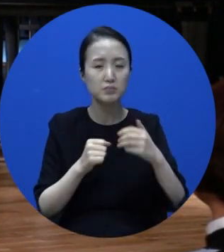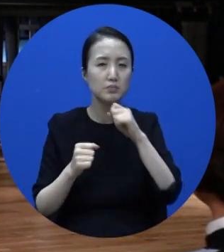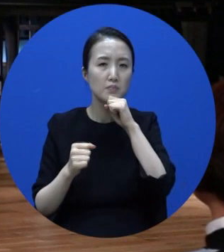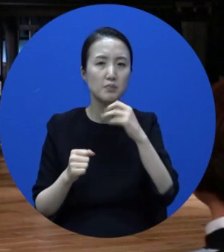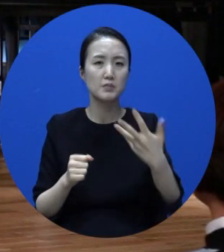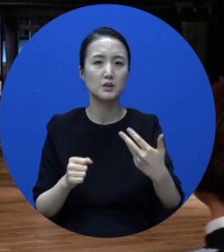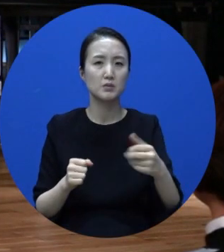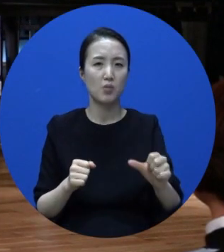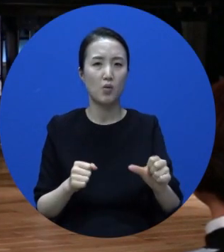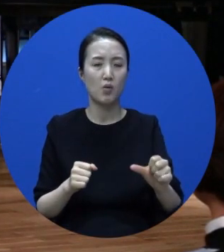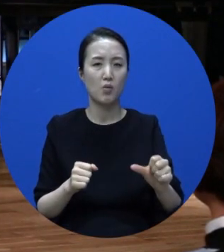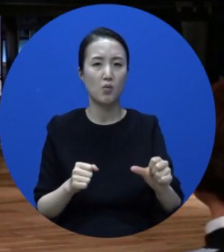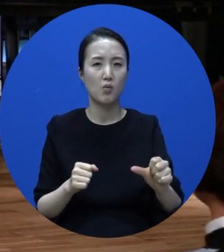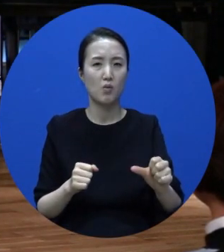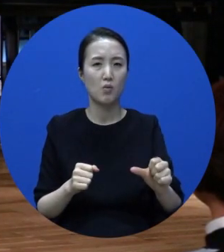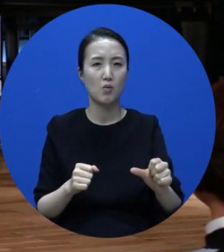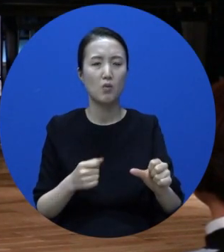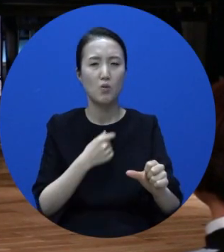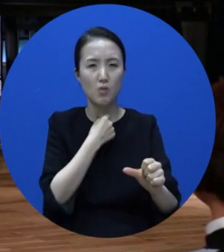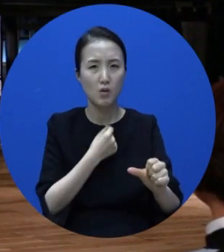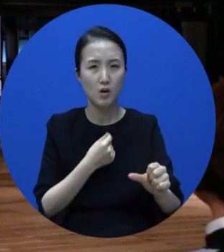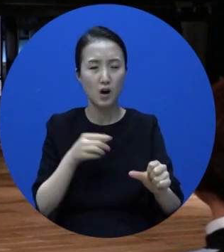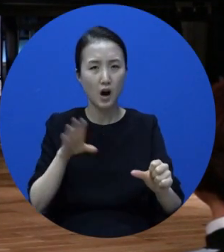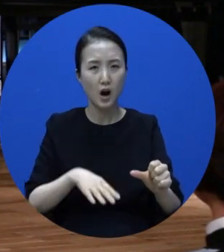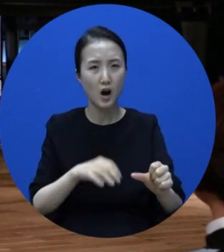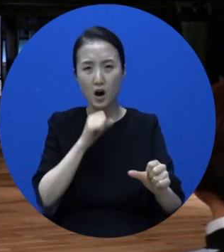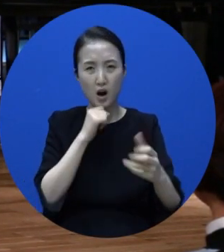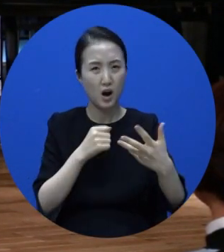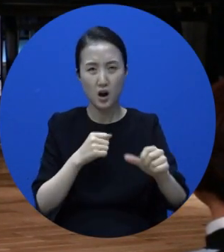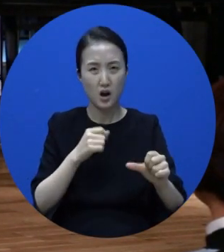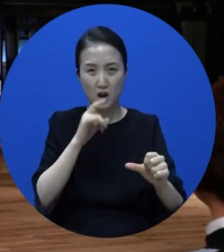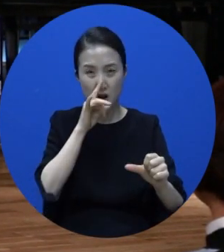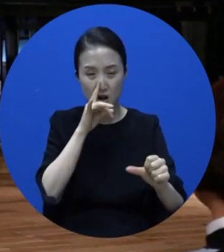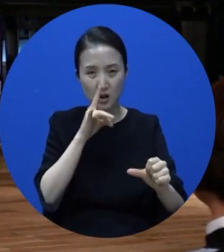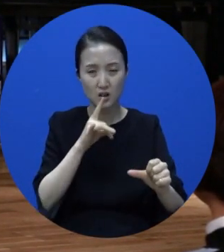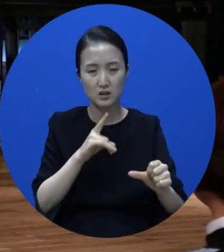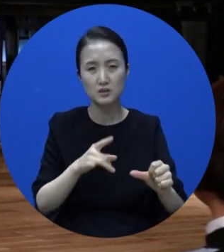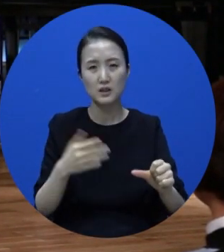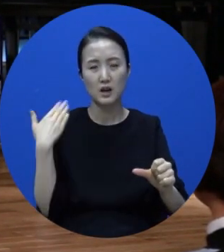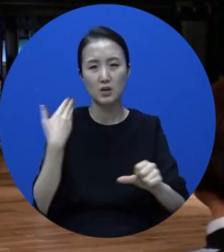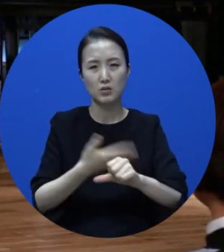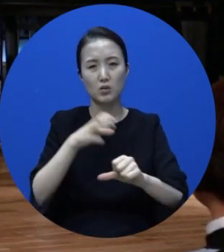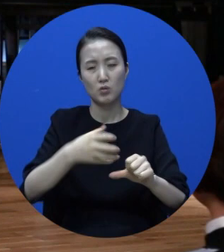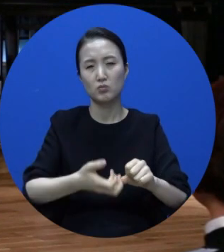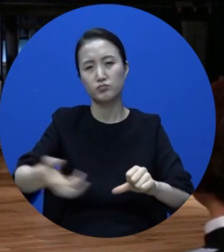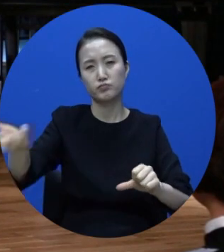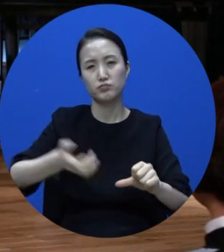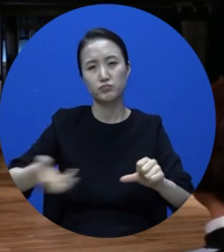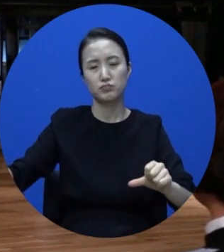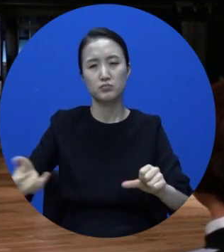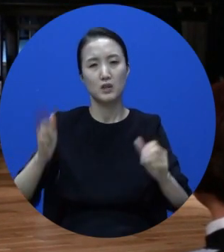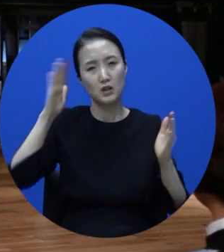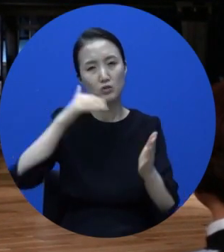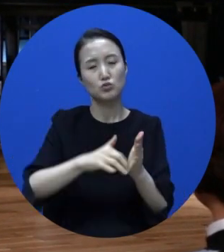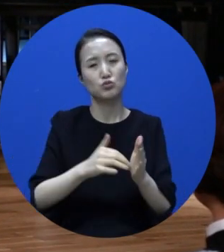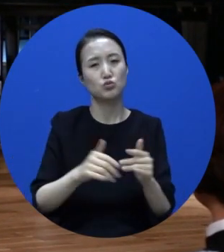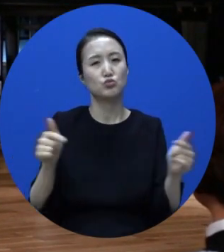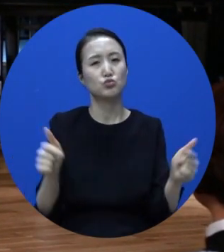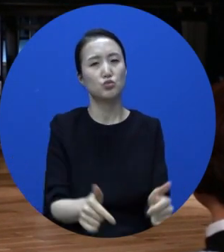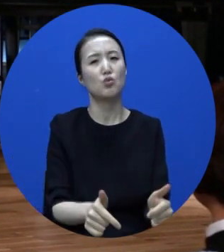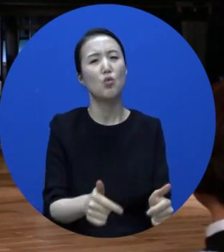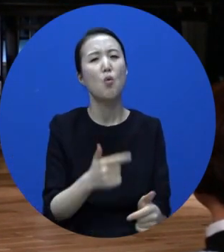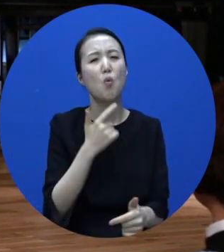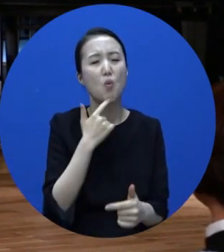드릴까요 85점 안되는 애들을 전학 보내면 되요 가장 시골 그러면 평균 성적이